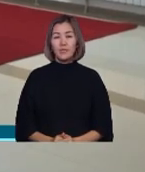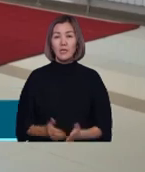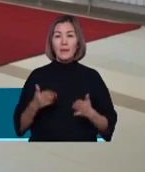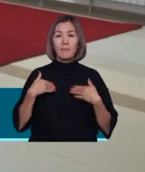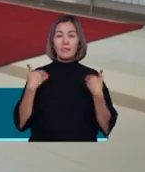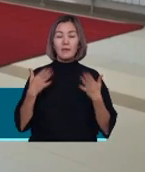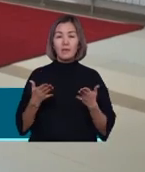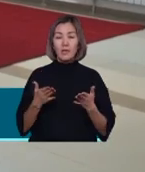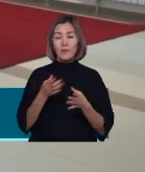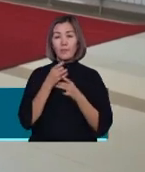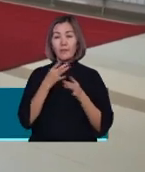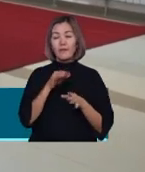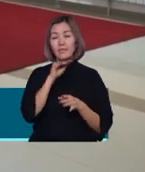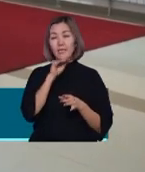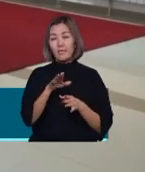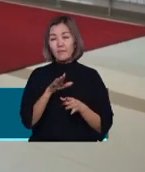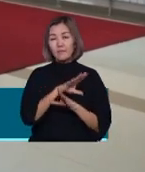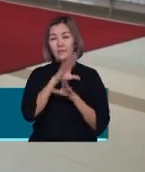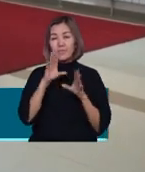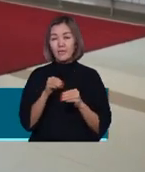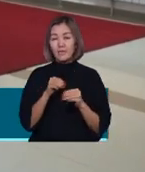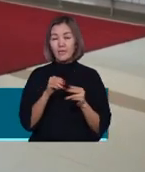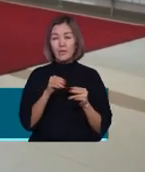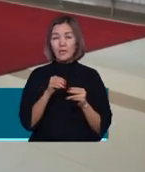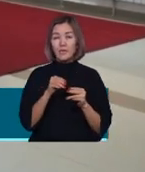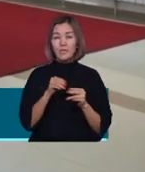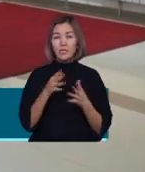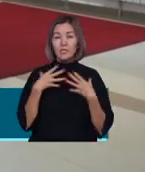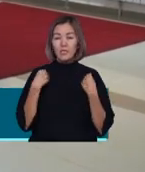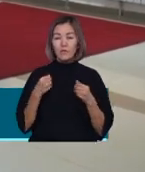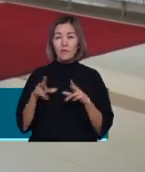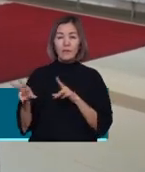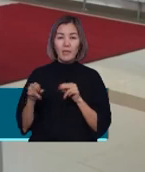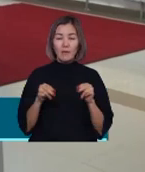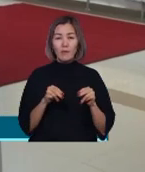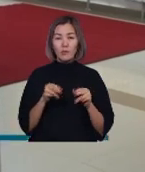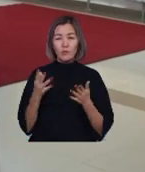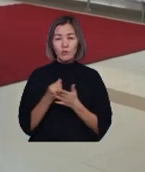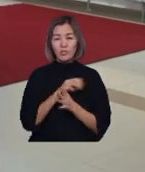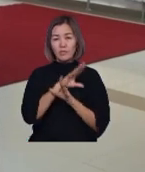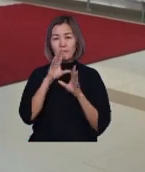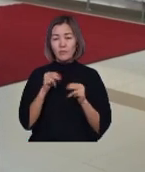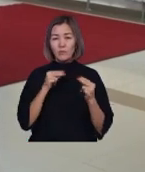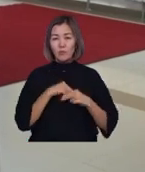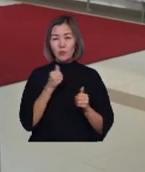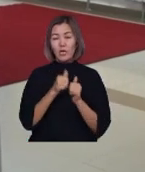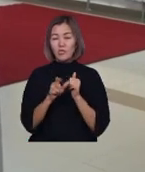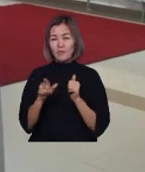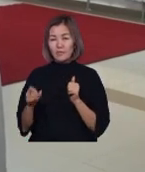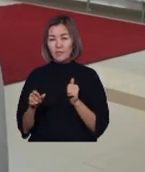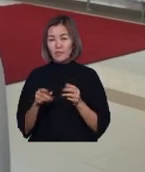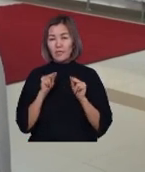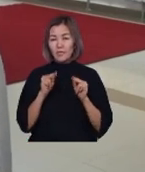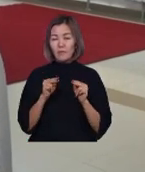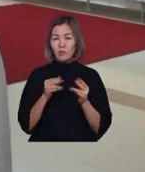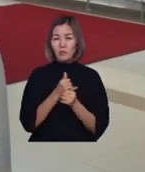Поздравляю с наступающим профессиональным праздником всех своих коллег. Желаю здоровья, благополучия и удачи всем. Пусть труд каждого специалиста,